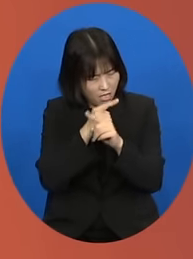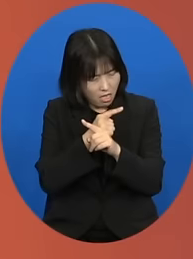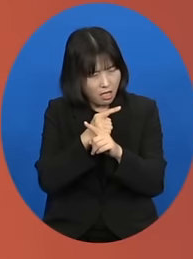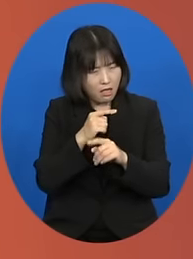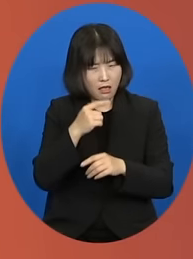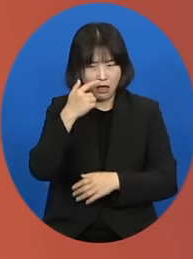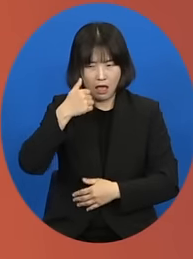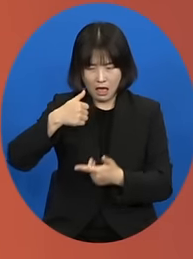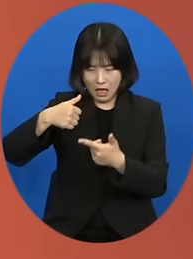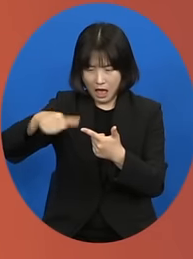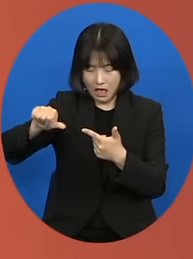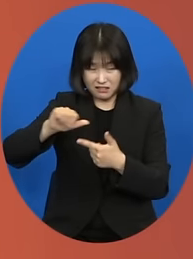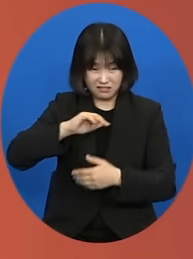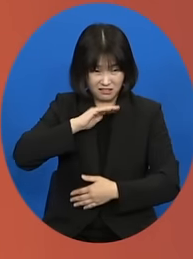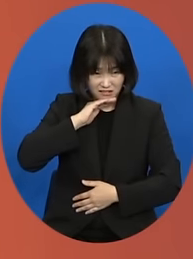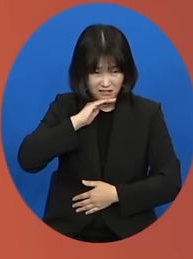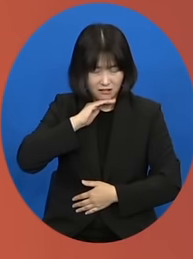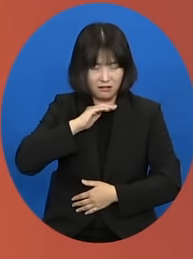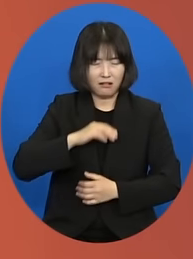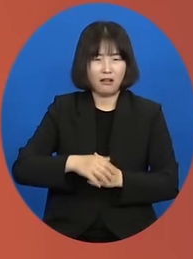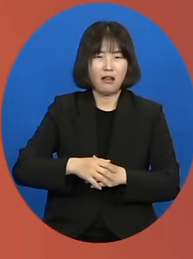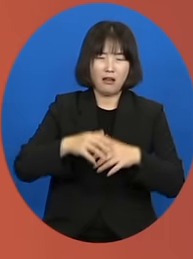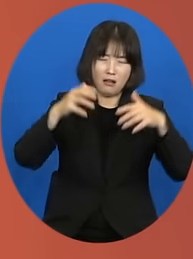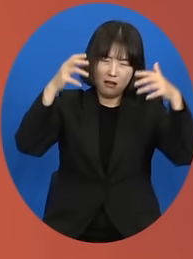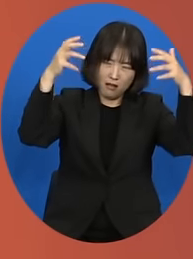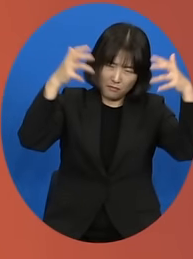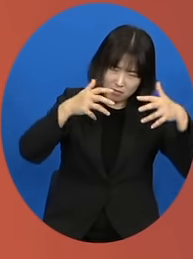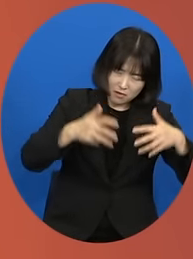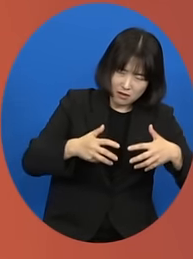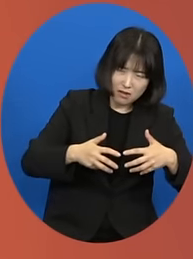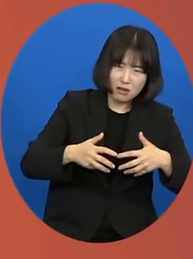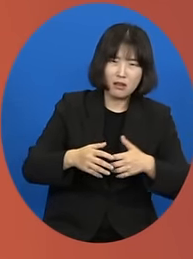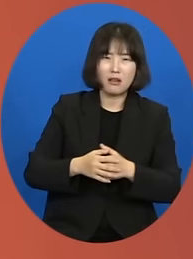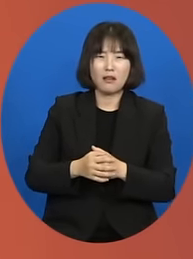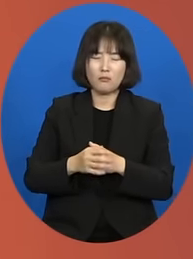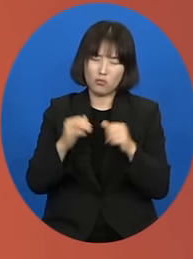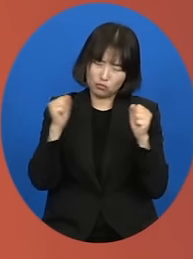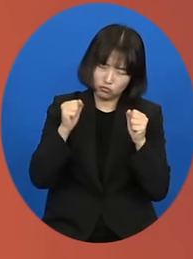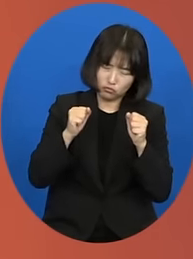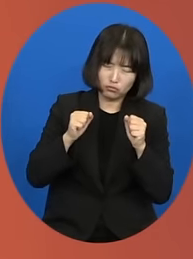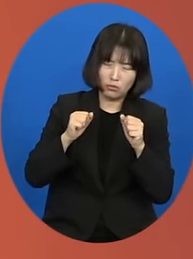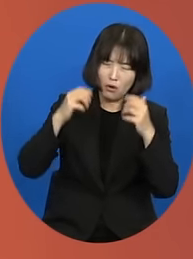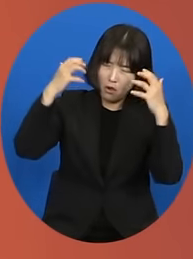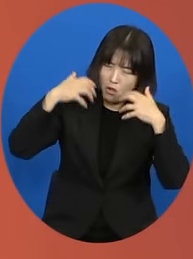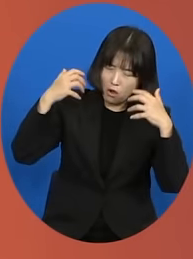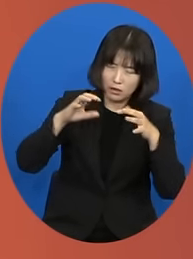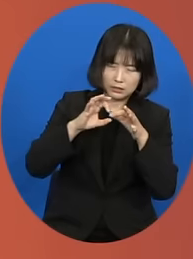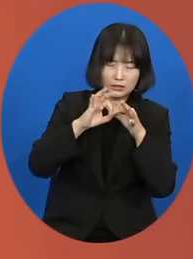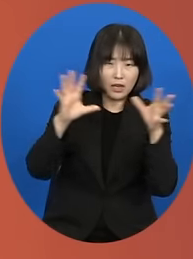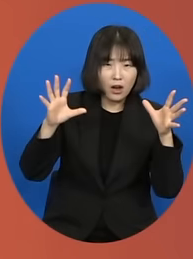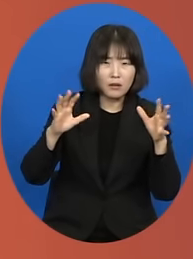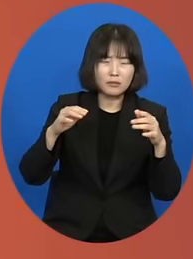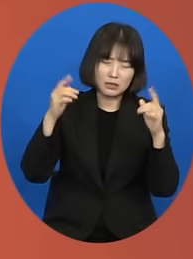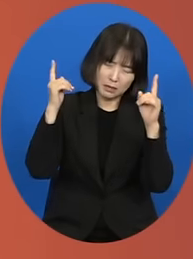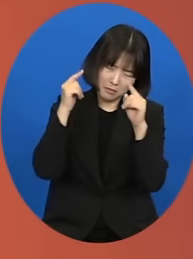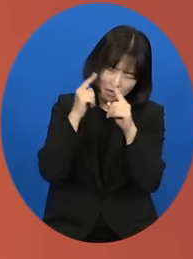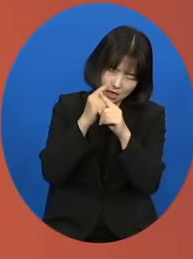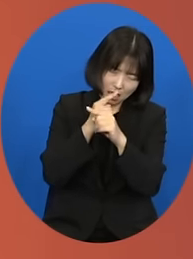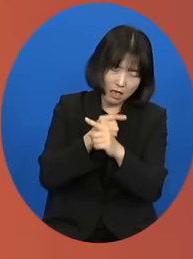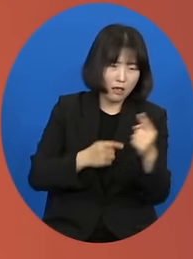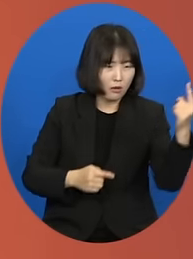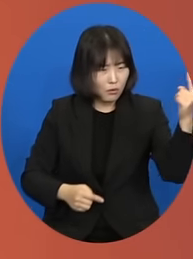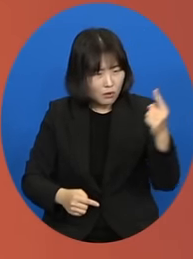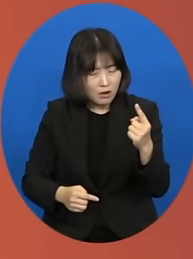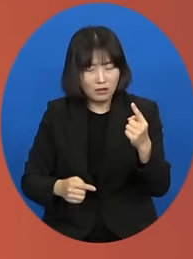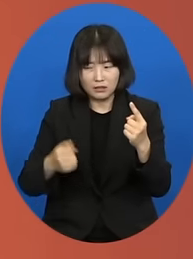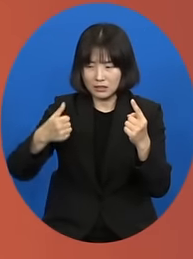아들을 기다리네. 비가 오나 바람이 부나 날이 뜨겁거나 날이 춥거나 상관하지 않고 그렇게 날마다 나와서